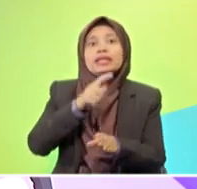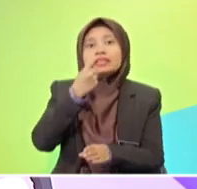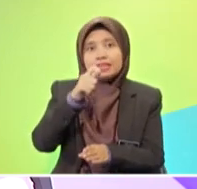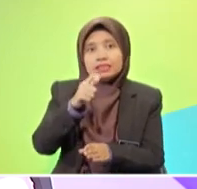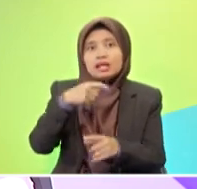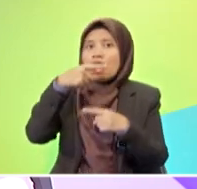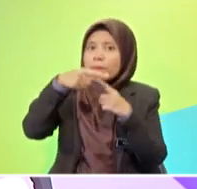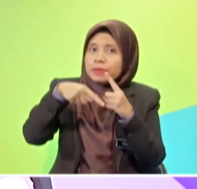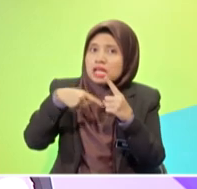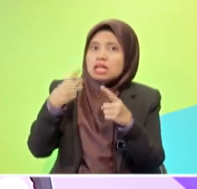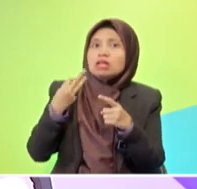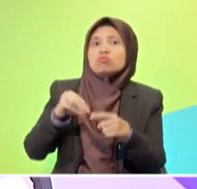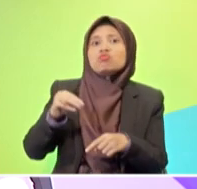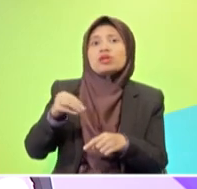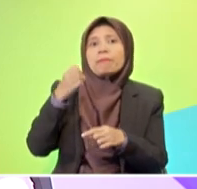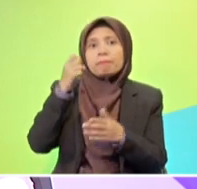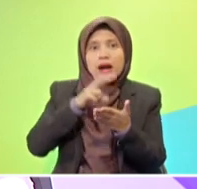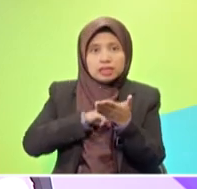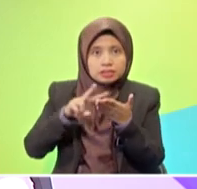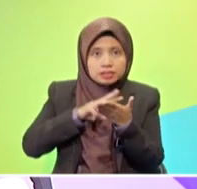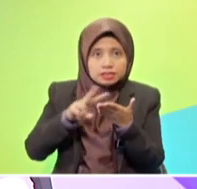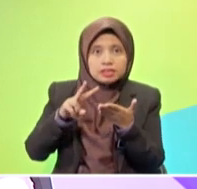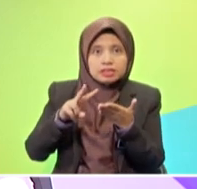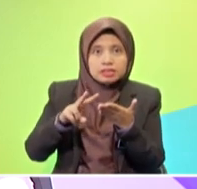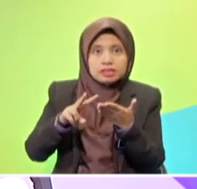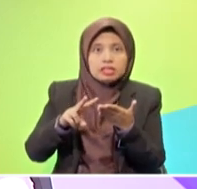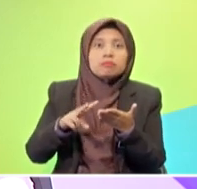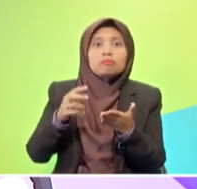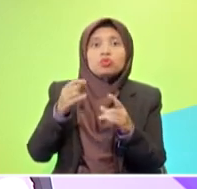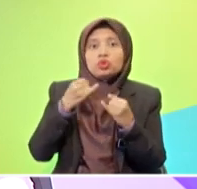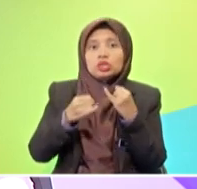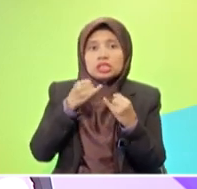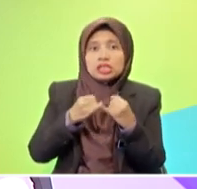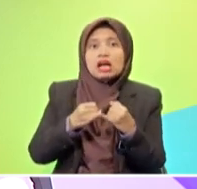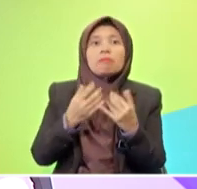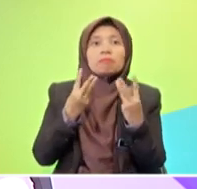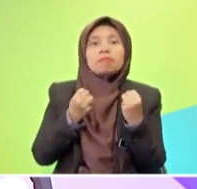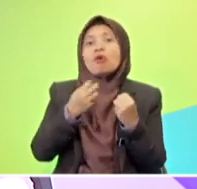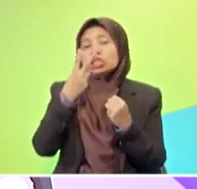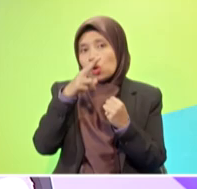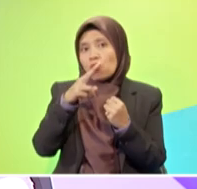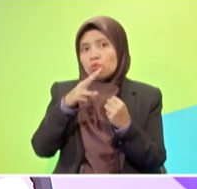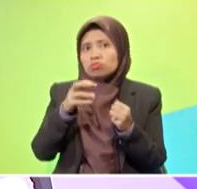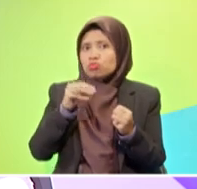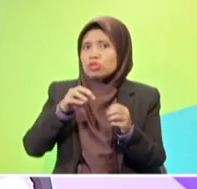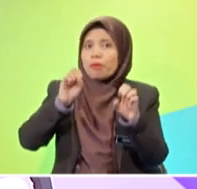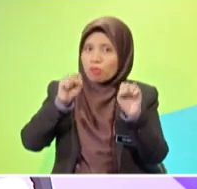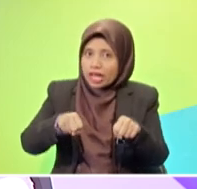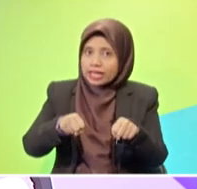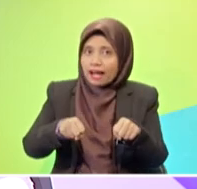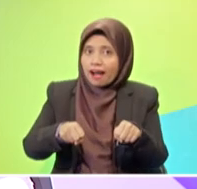bila mereka membaca mereka terus menanda nanti pada ujungnya kita nak lihat mereka bully ataupun tidak